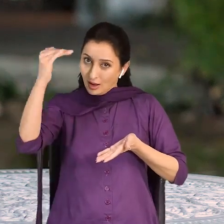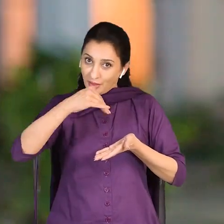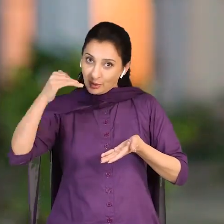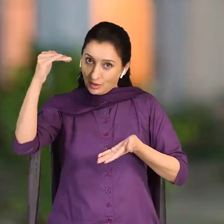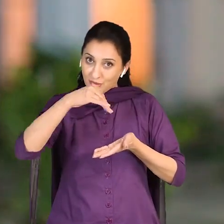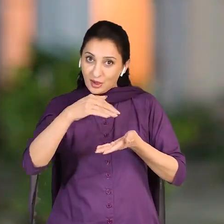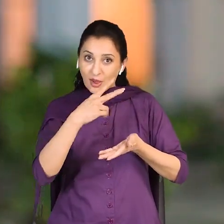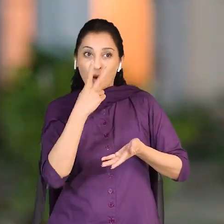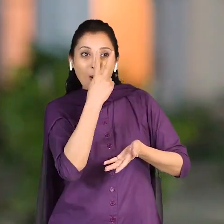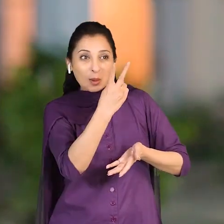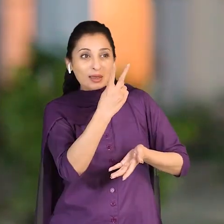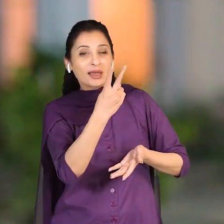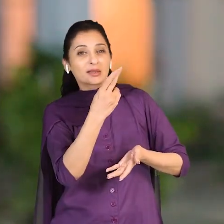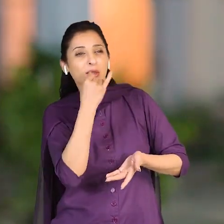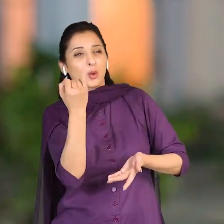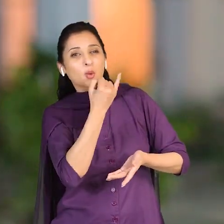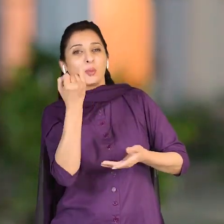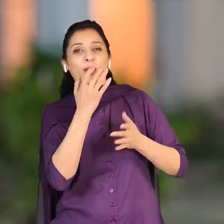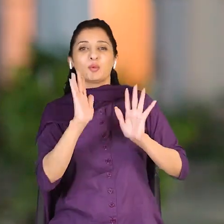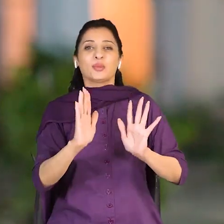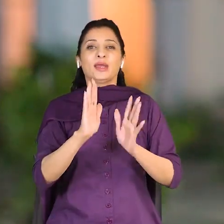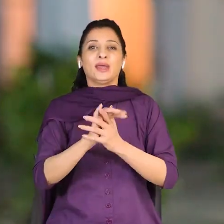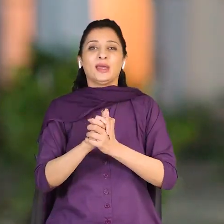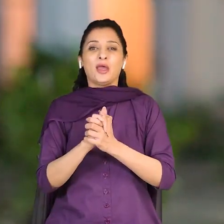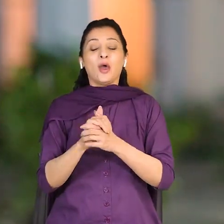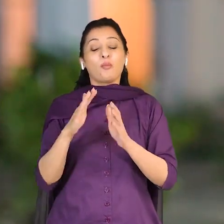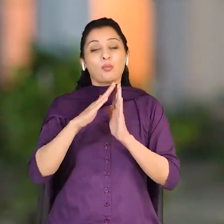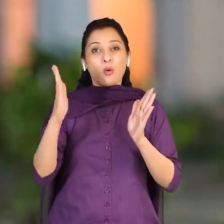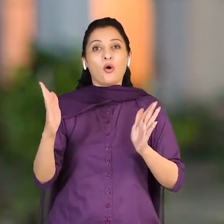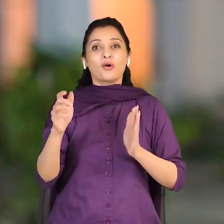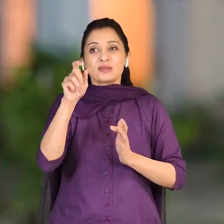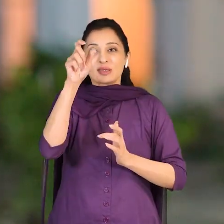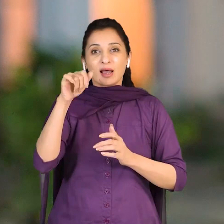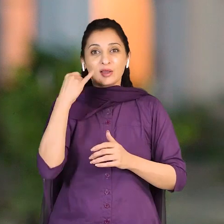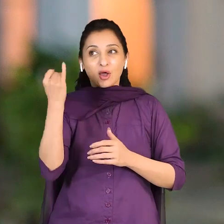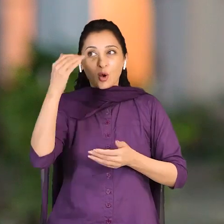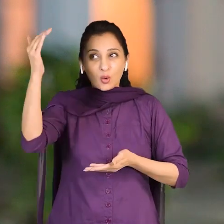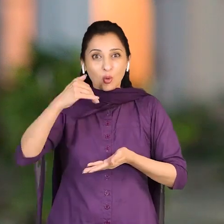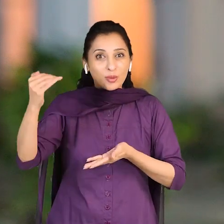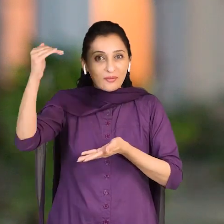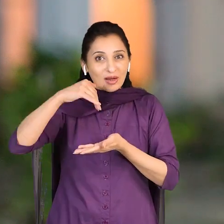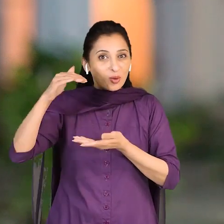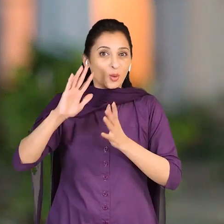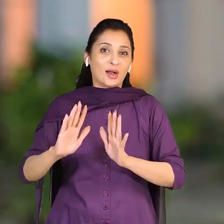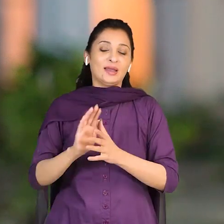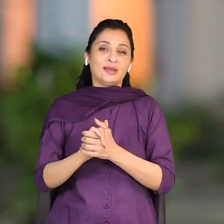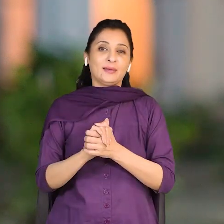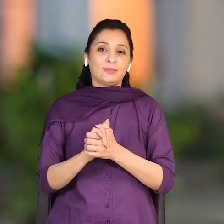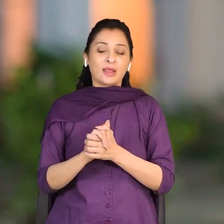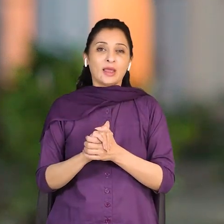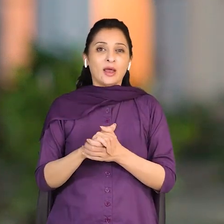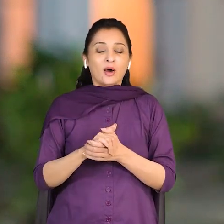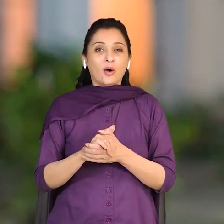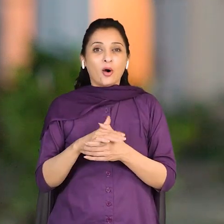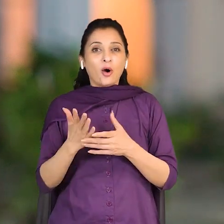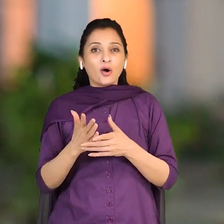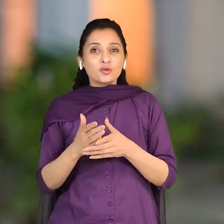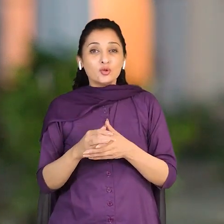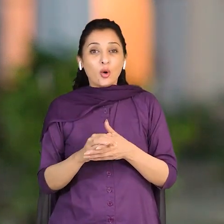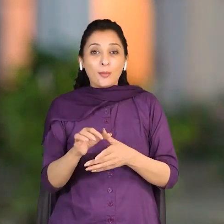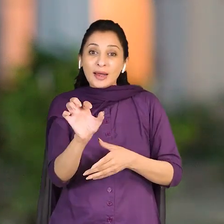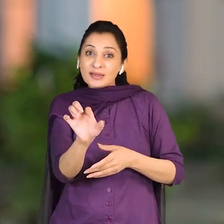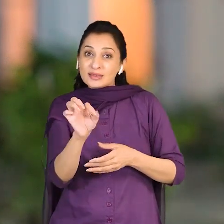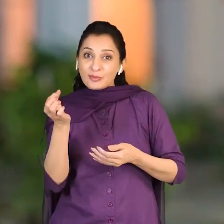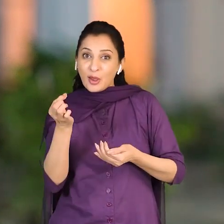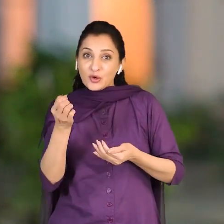है। और स्पेशली बल्कि ये भी है कि जो हमारे स्पेशल बुकिंग्स होती हैं, एक्सक्लूसिव बुकिंग्स होती हैं,